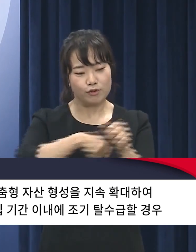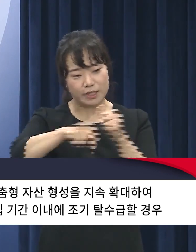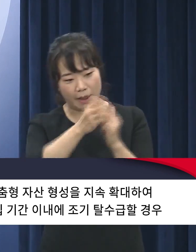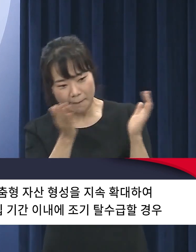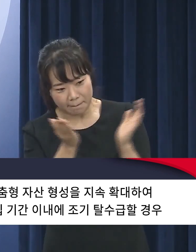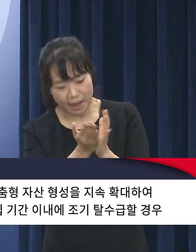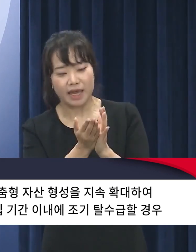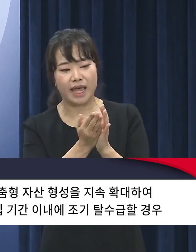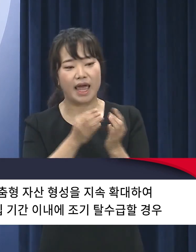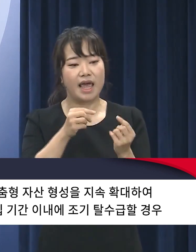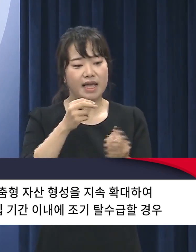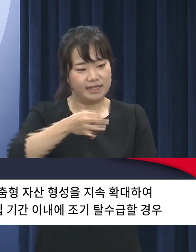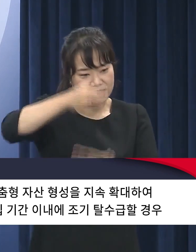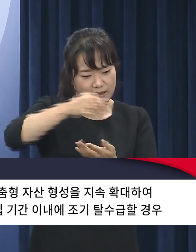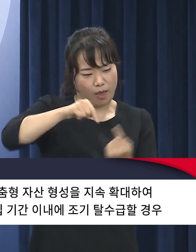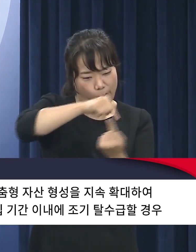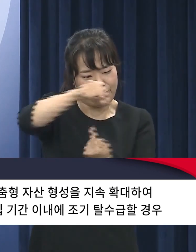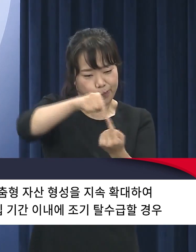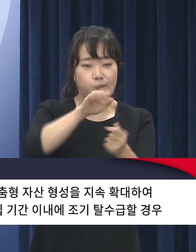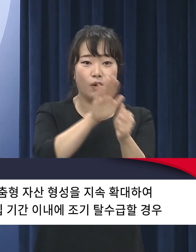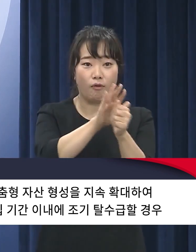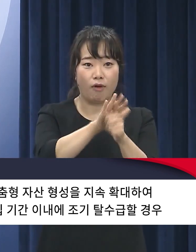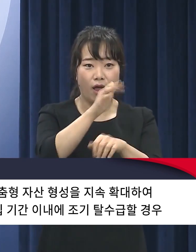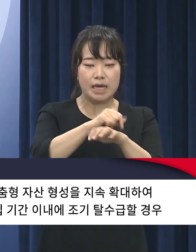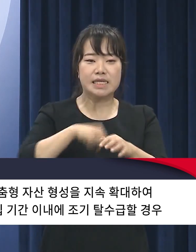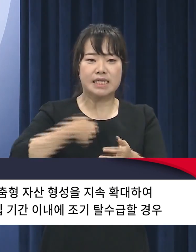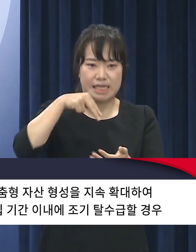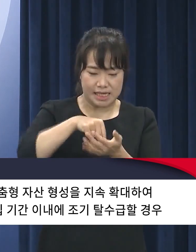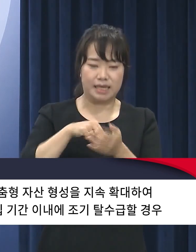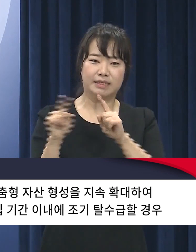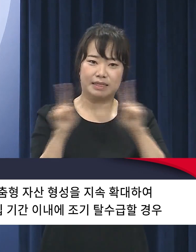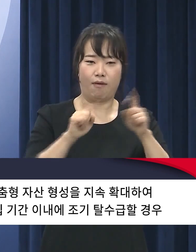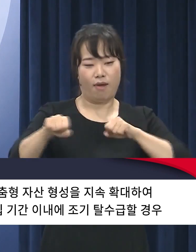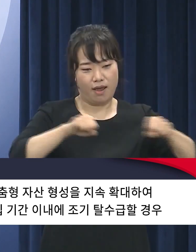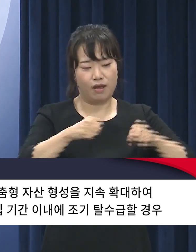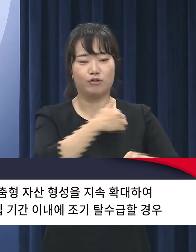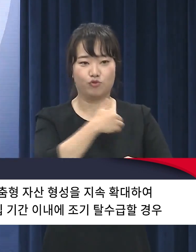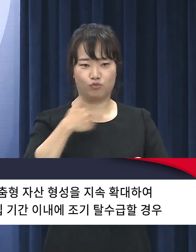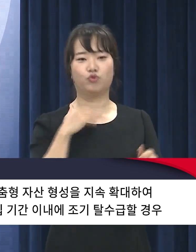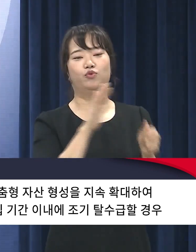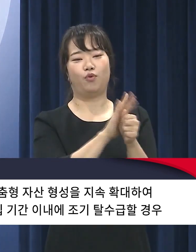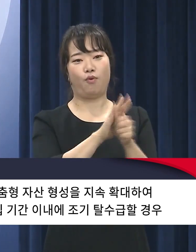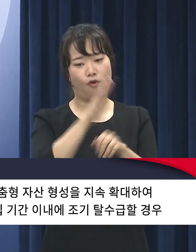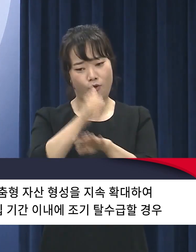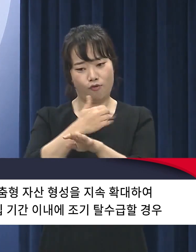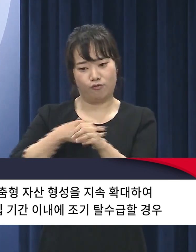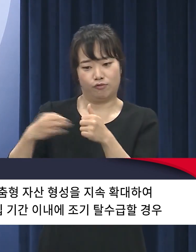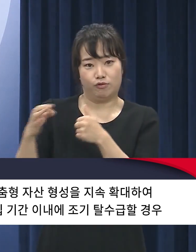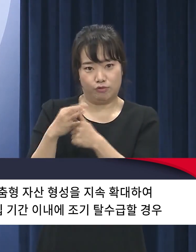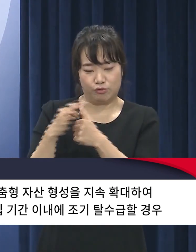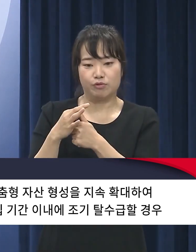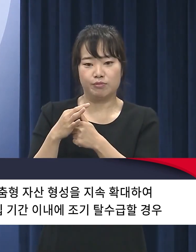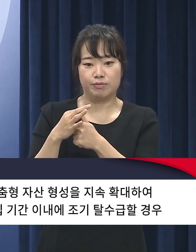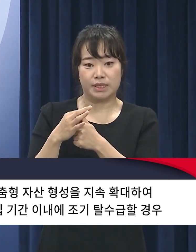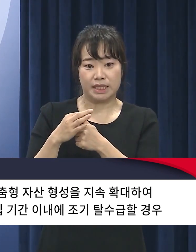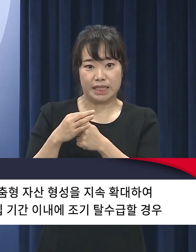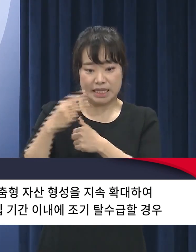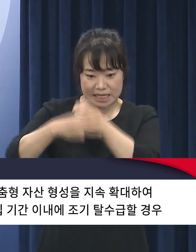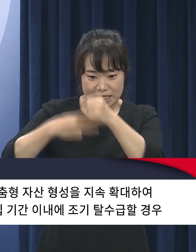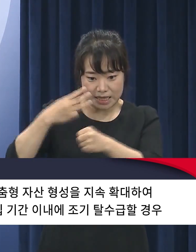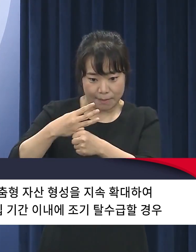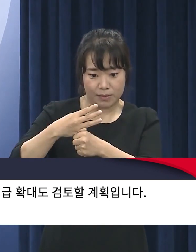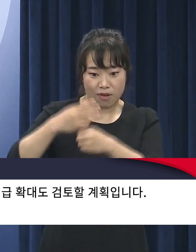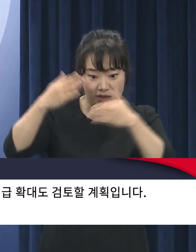자산 형성을 지속 확대하여 청년층의 빈곤 탈피를 유도하고 수급자가 이 3년의 가입 기간 이내에